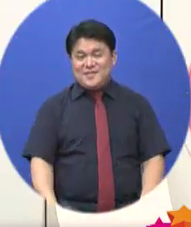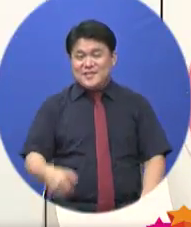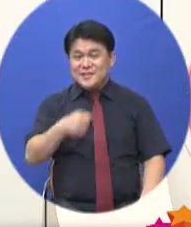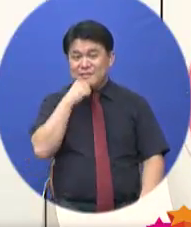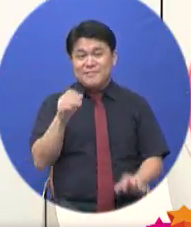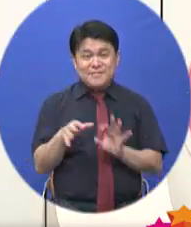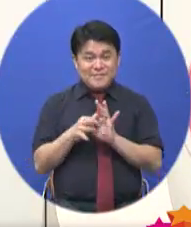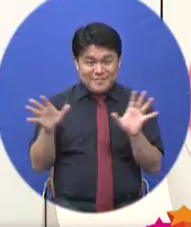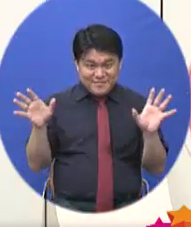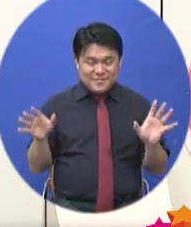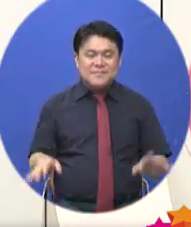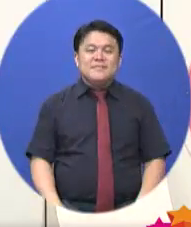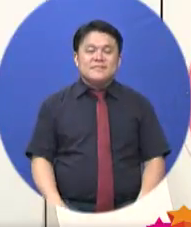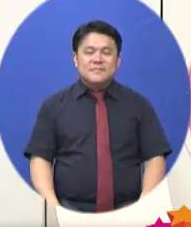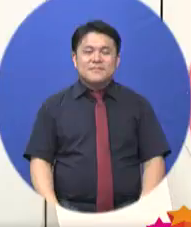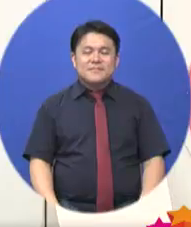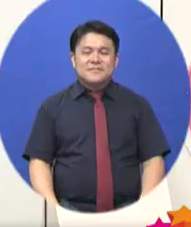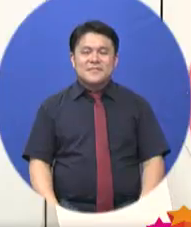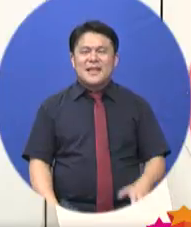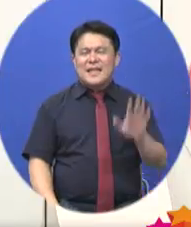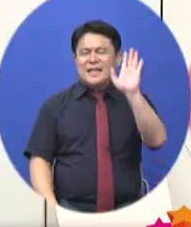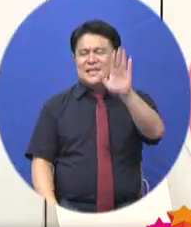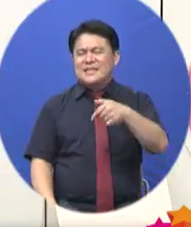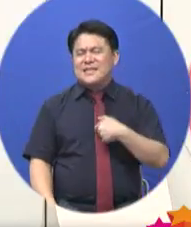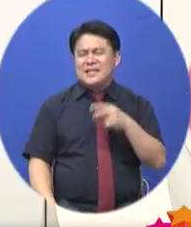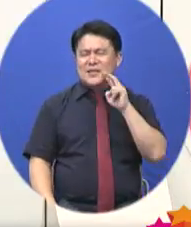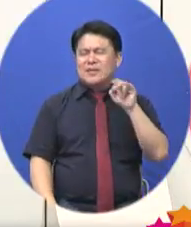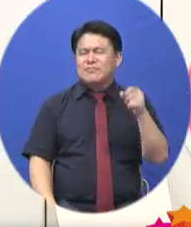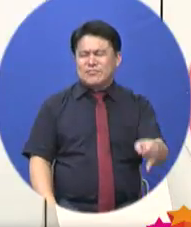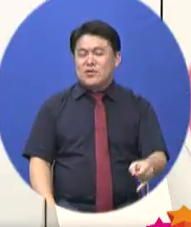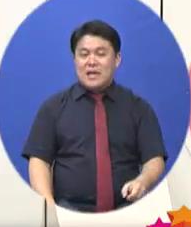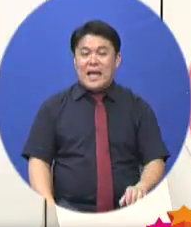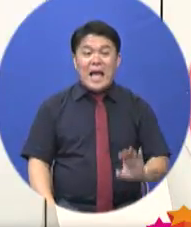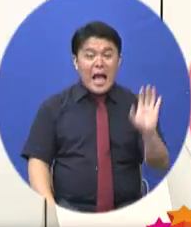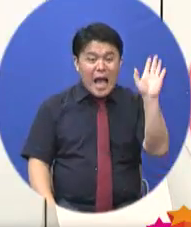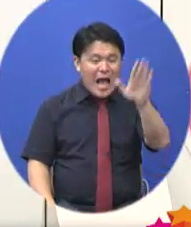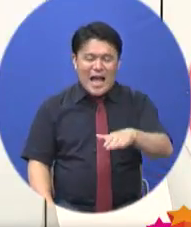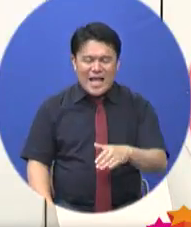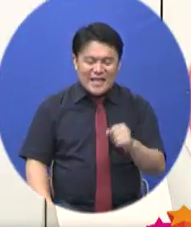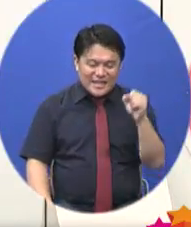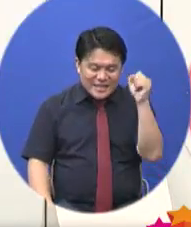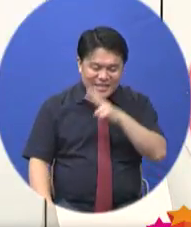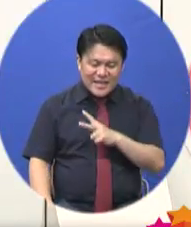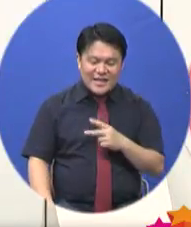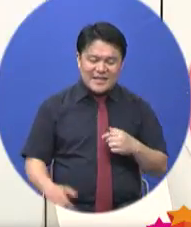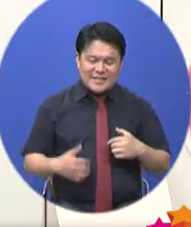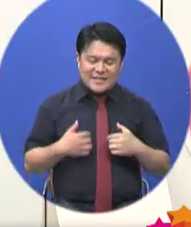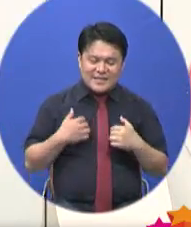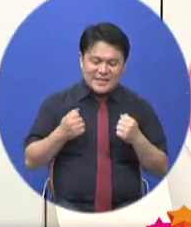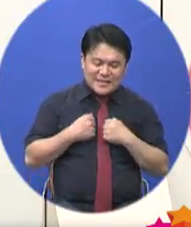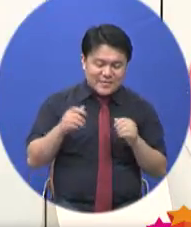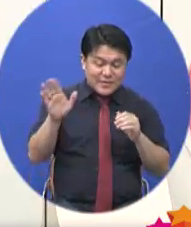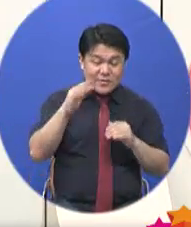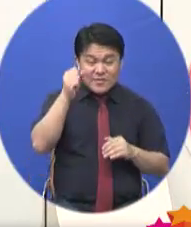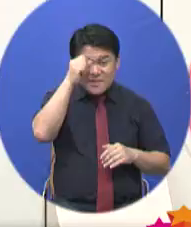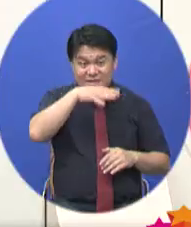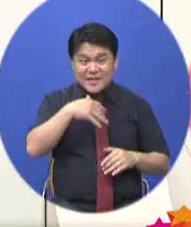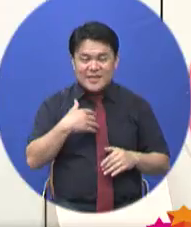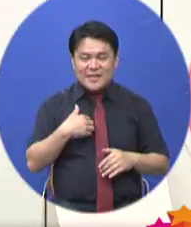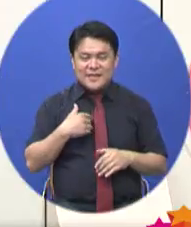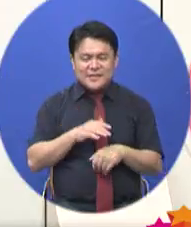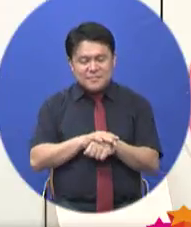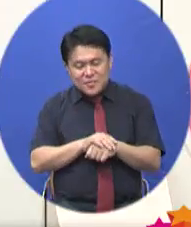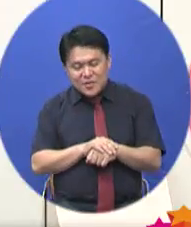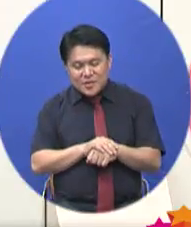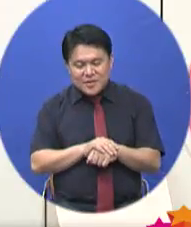그런 거죠. 그러니까 네, 노래 잘 합니다. 아니, 그러니까 하여간 열심히 하신다는 것보다도 내가